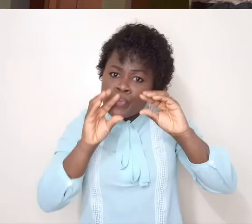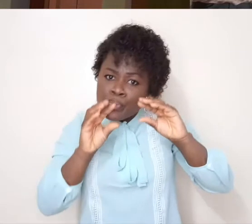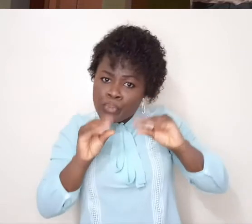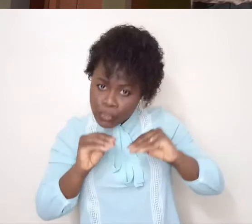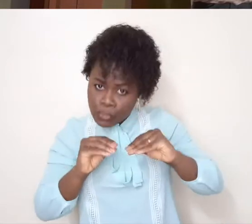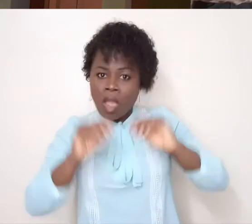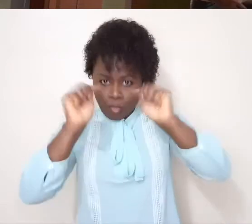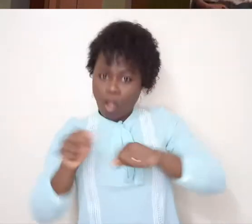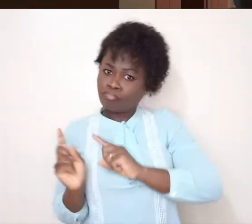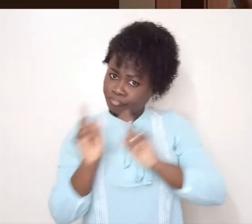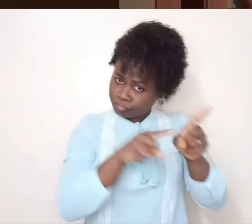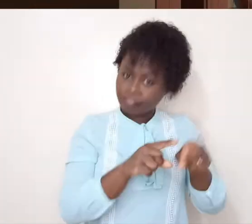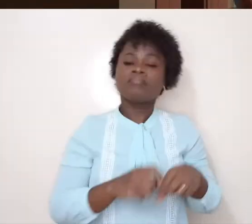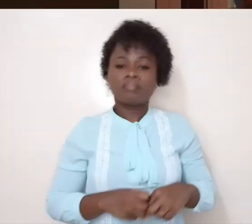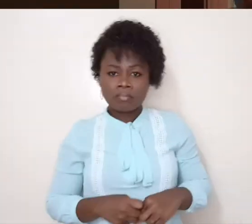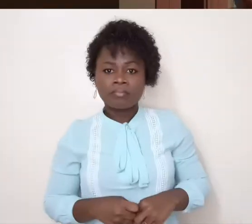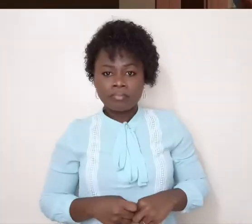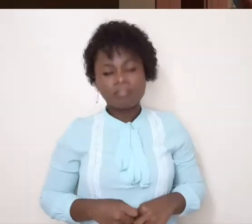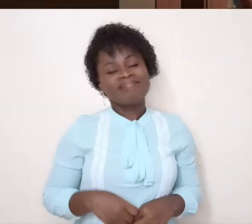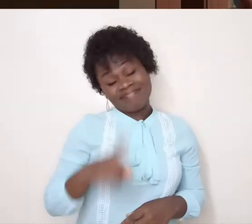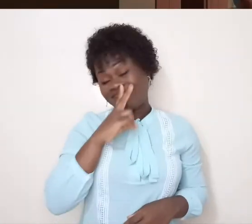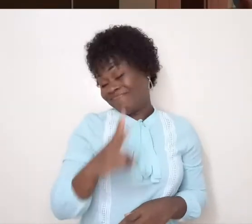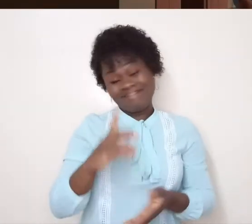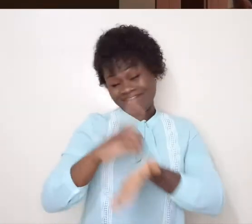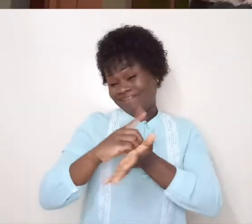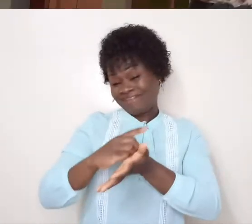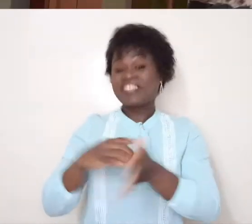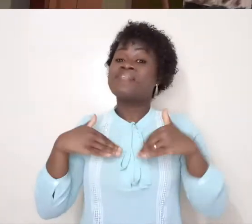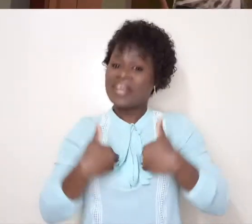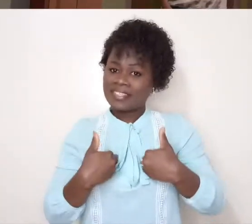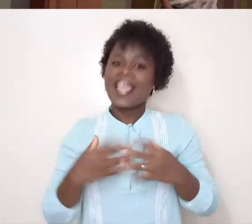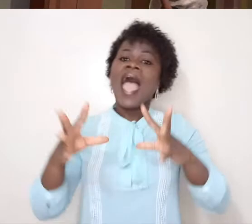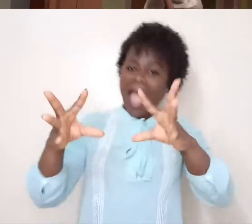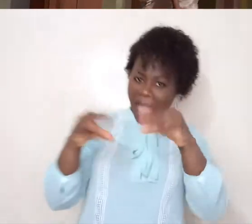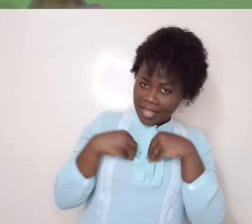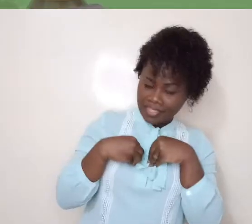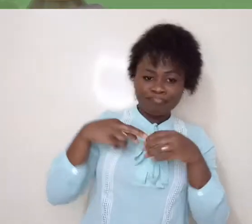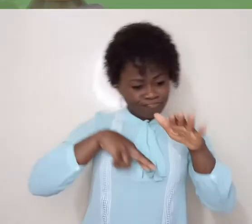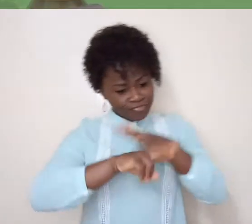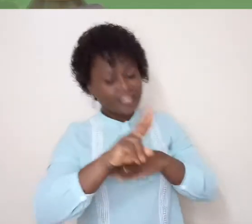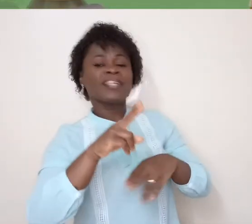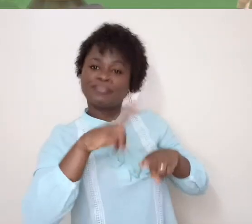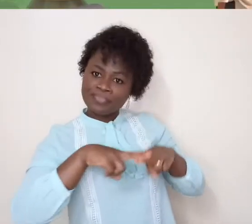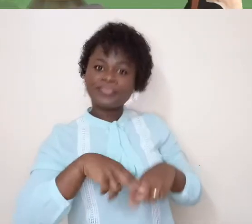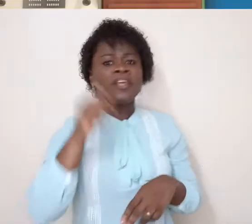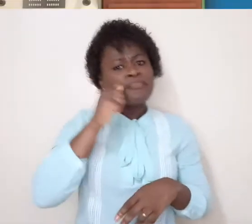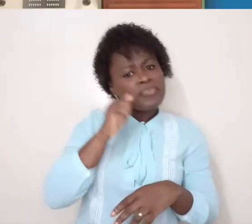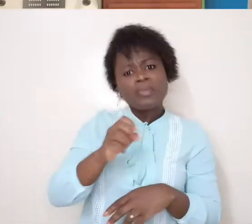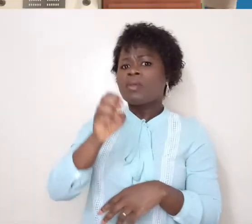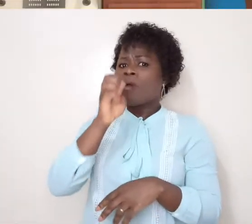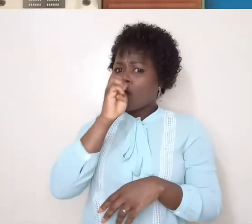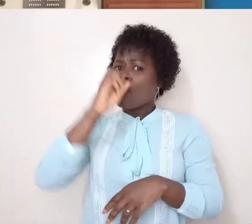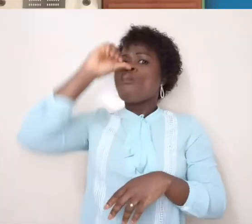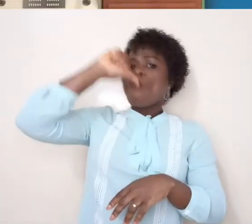de reprendre la route. À bout de fatigue, l'homme accepte immédiatement. La jeune femme lui offre à boire